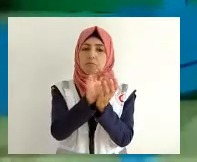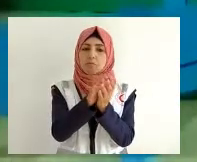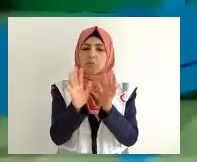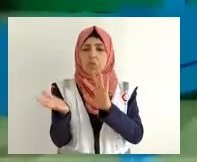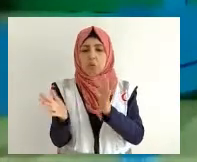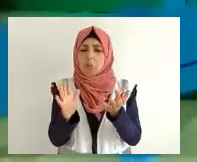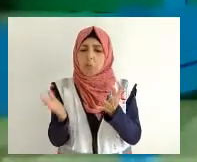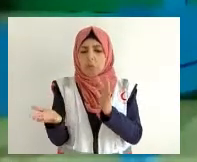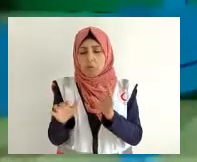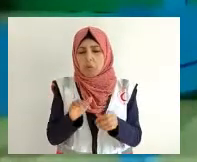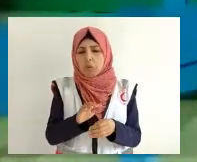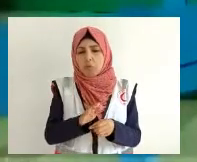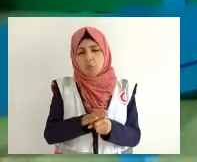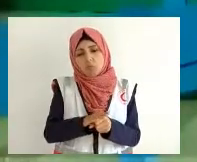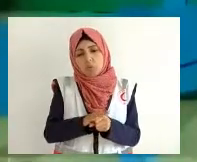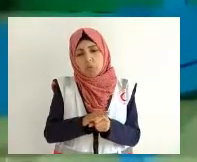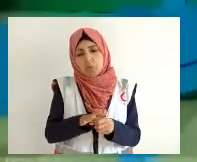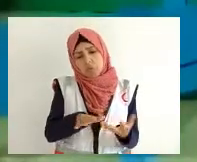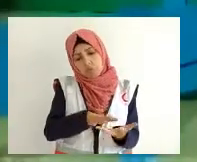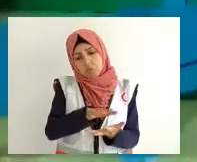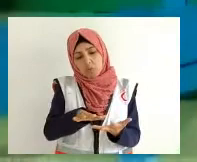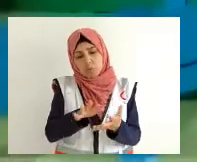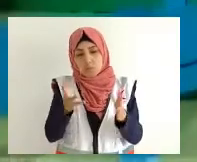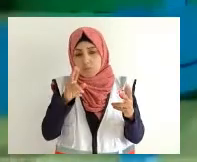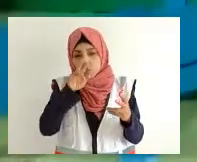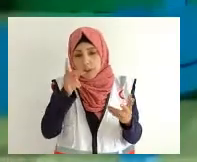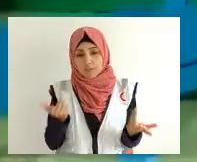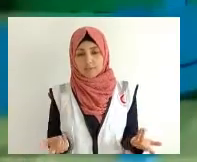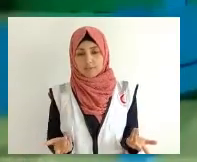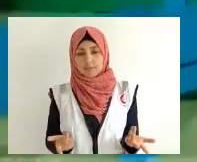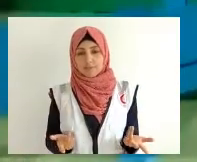ظروف، يلا نروح له على بيته نسأل ونشوف.